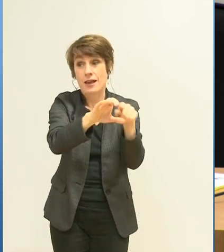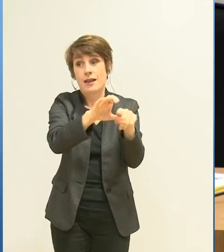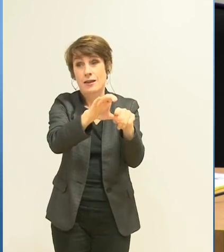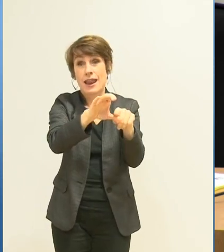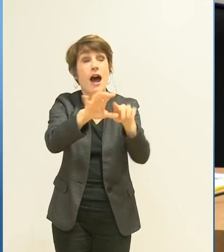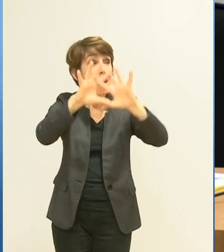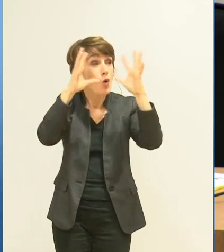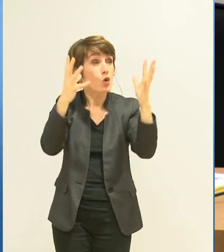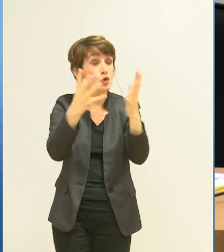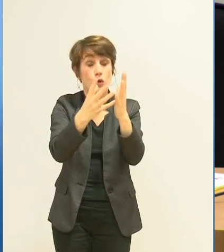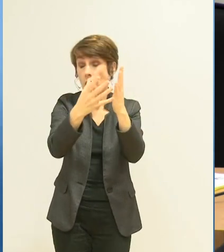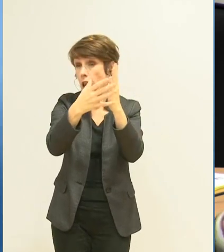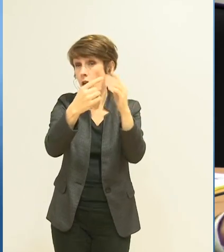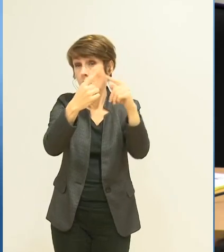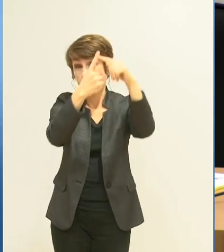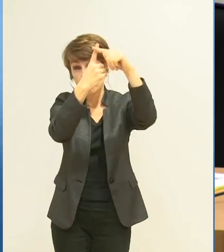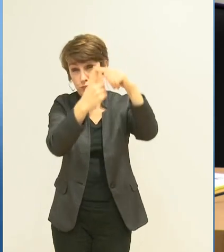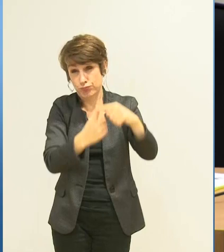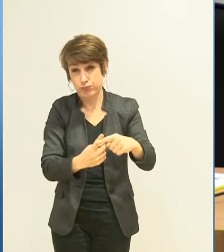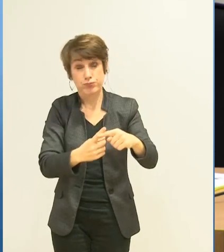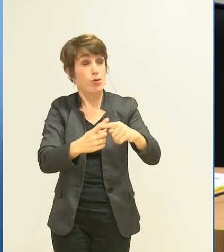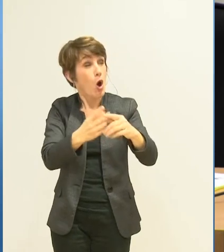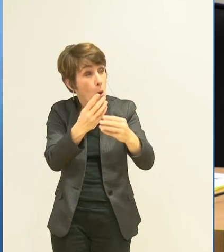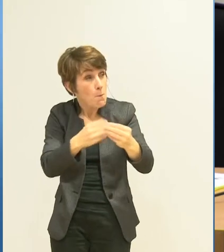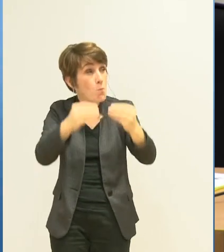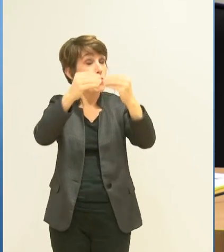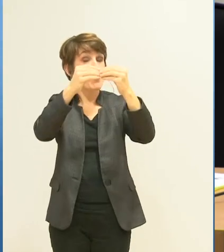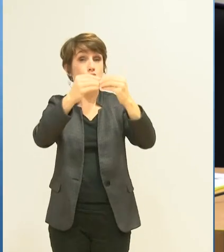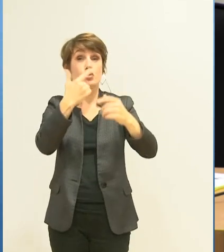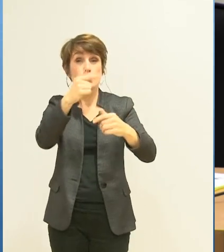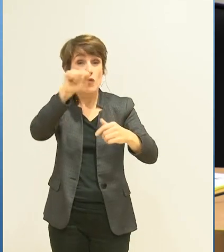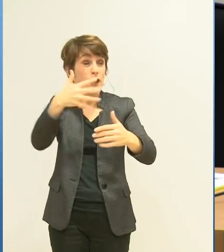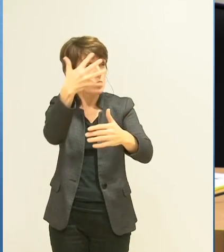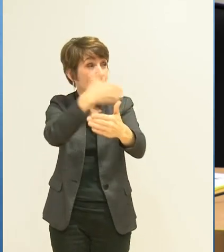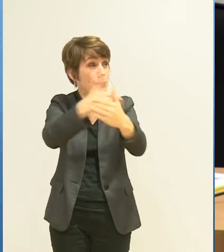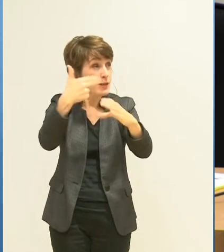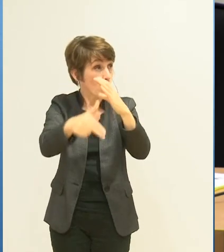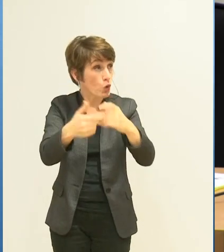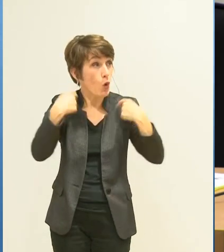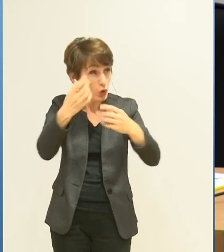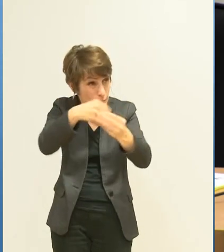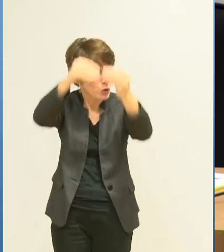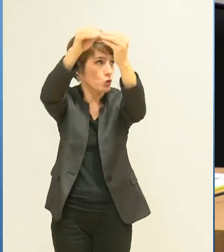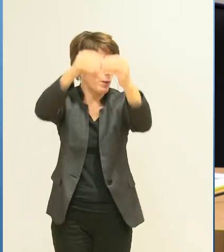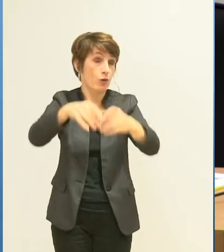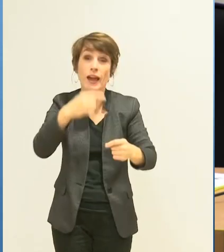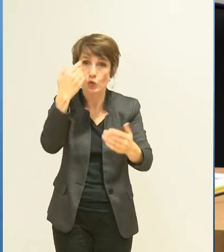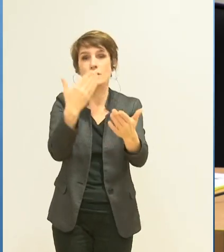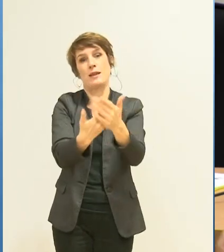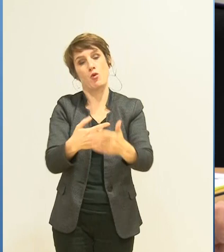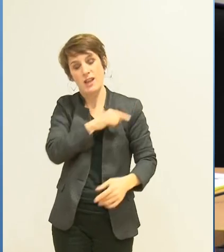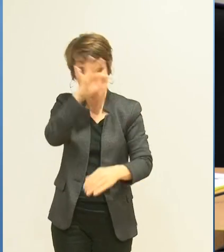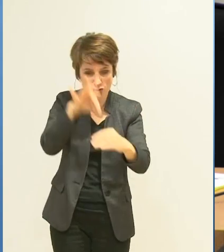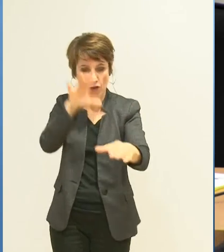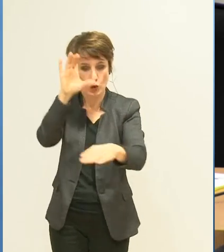surcoût total s'élève à minima à 2,5 millions d'euros voilà une raison au moins une bonne raison de